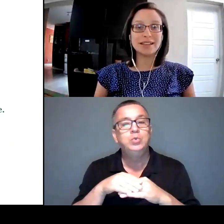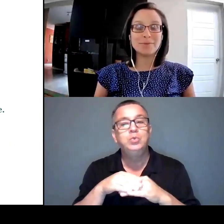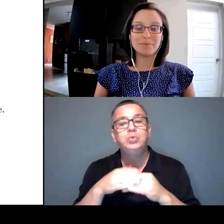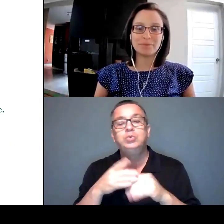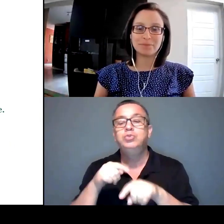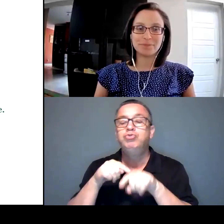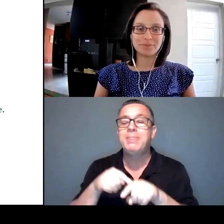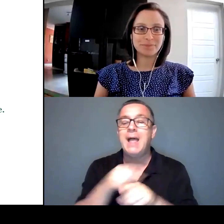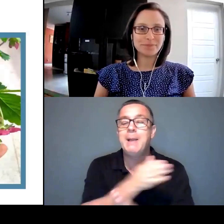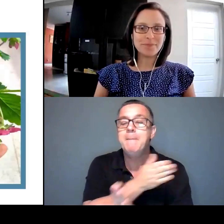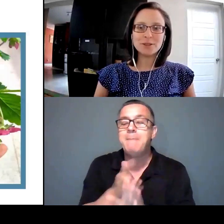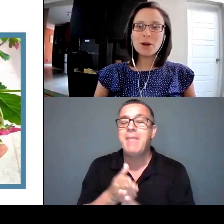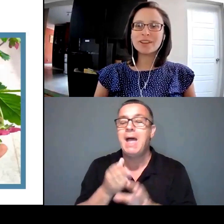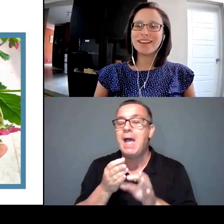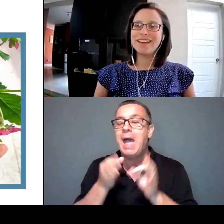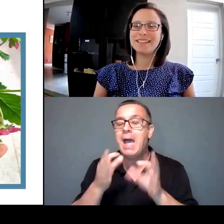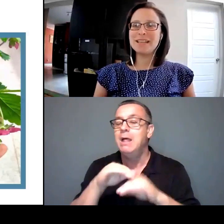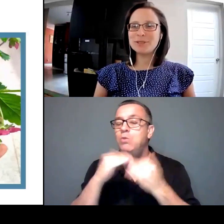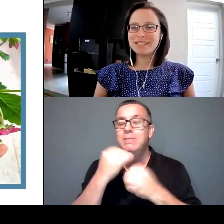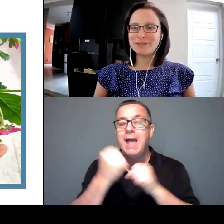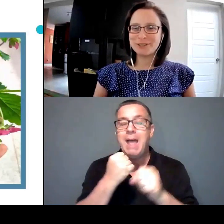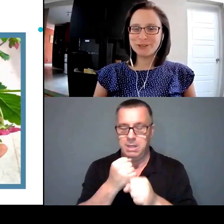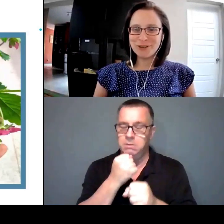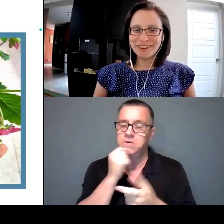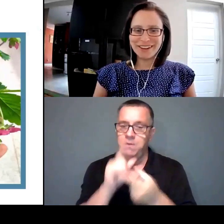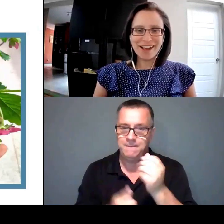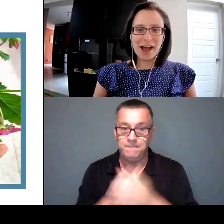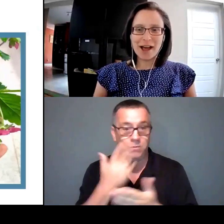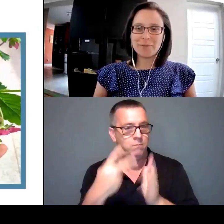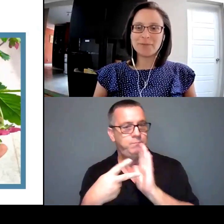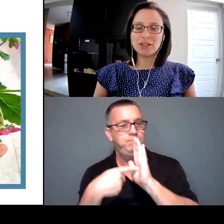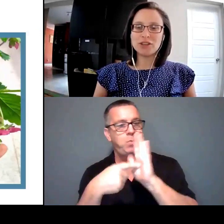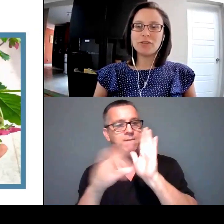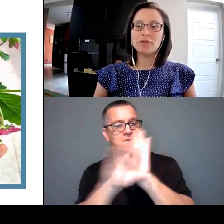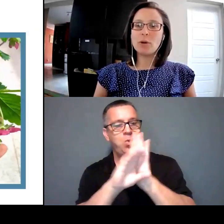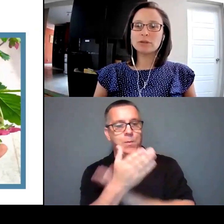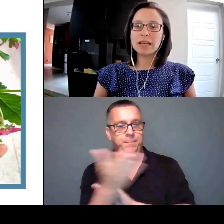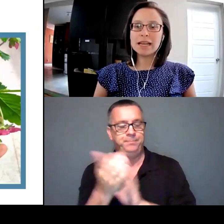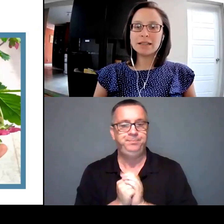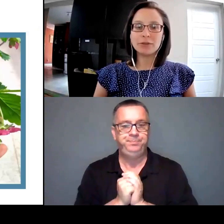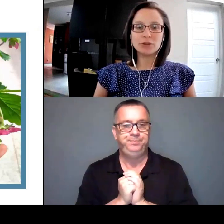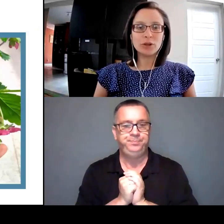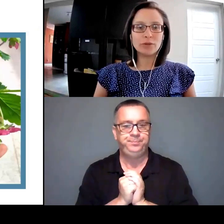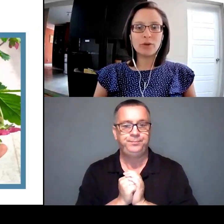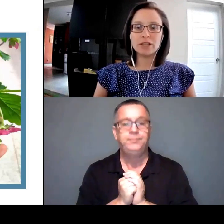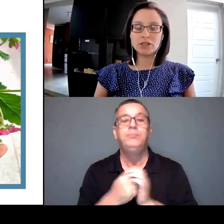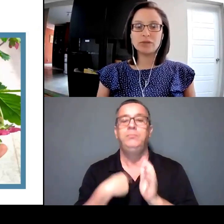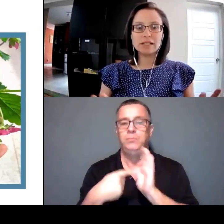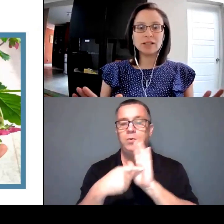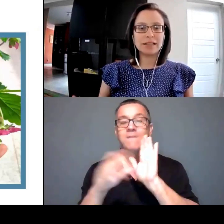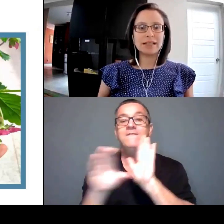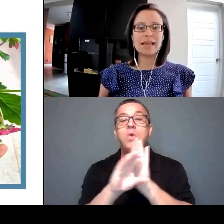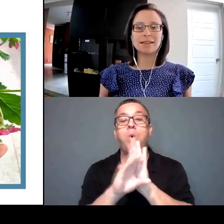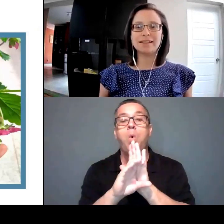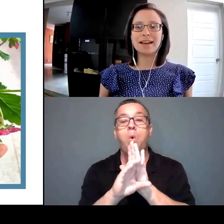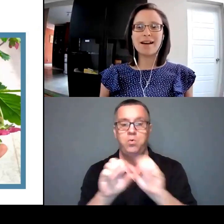l'année. Donc, des petites photos. Je vais vous montrer les photos que vous voyez. Je vous laisse